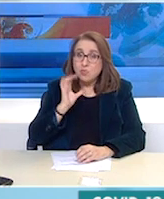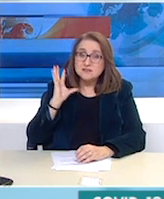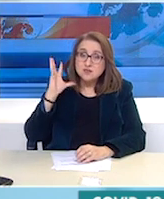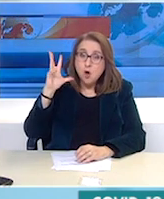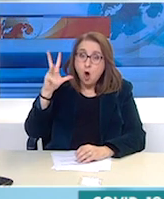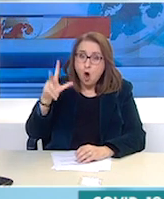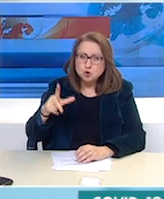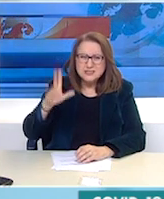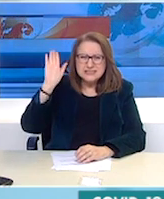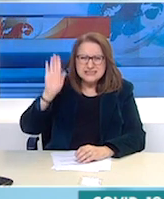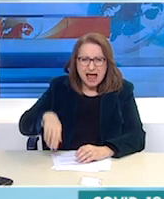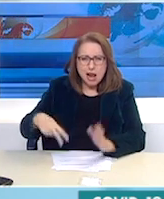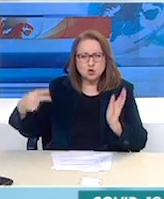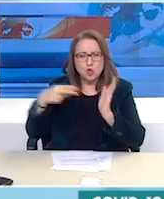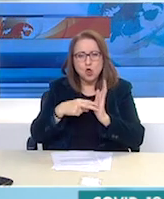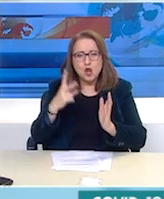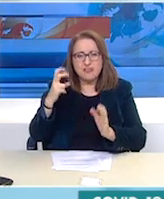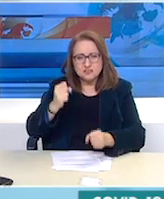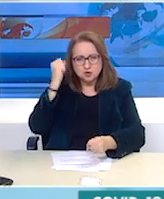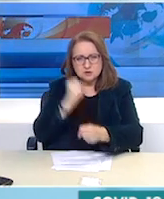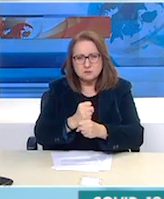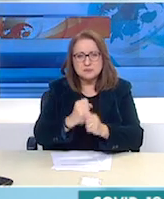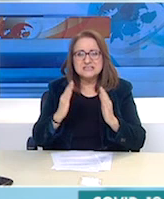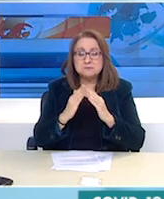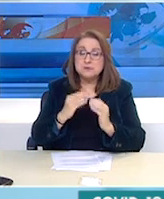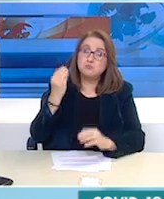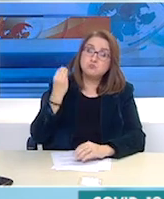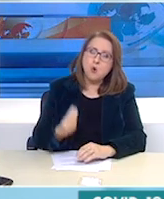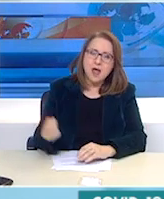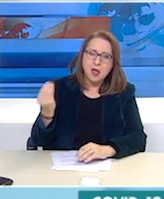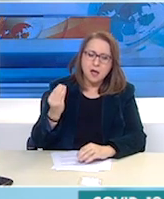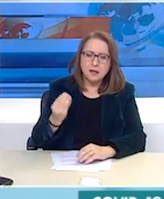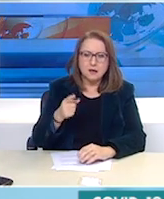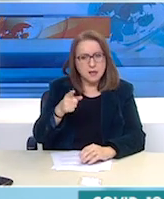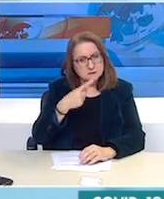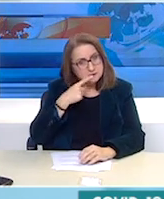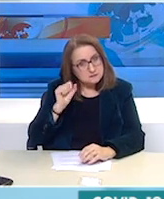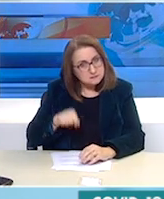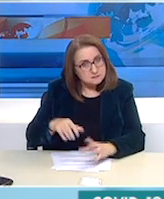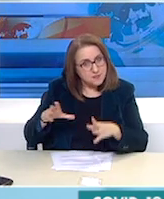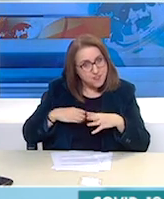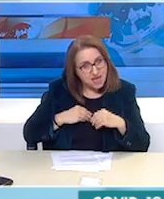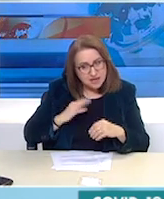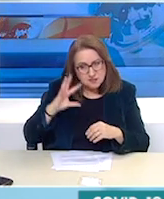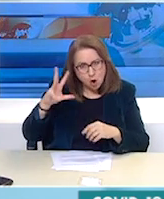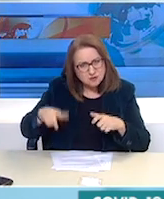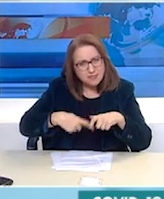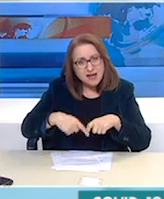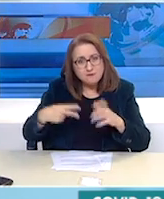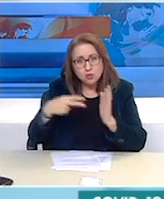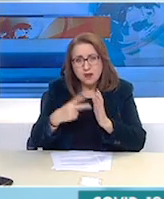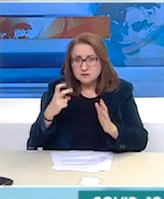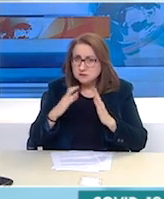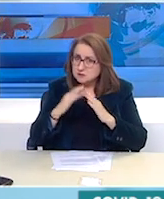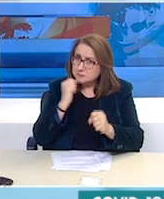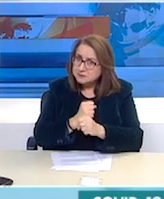του 2020. Εσείς τι εισηγήσετε σε ό,τι αφορά τους ηλικιωμένους στη χώρα μας και με ποια μέτρα θεωρείτε πως θα επιτευχθεί αυτός ο